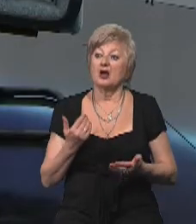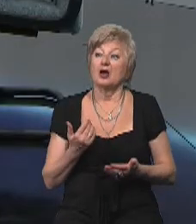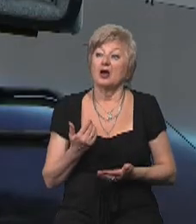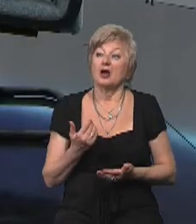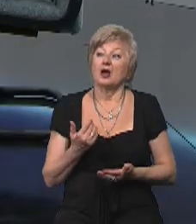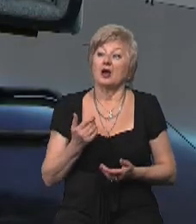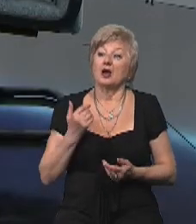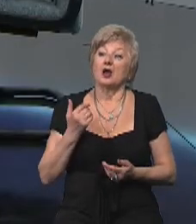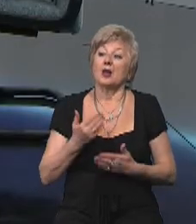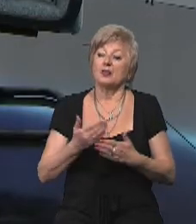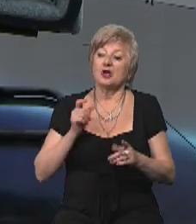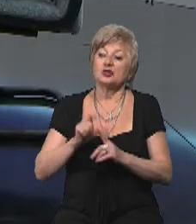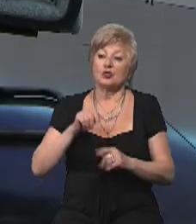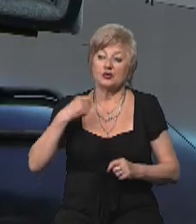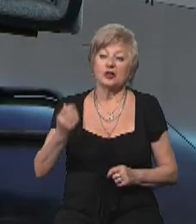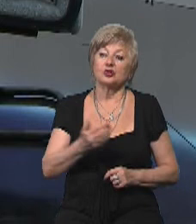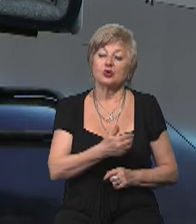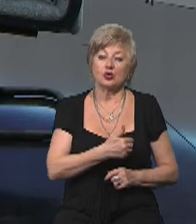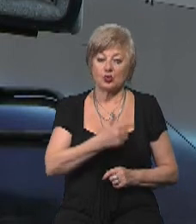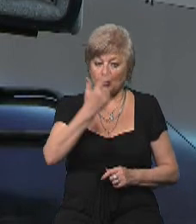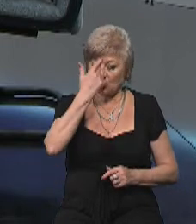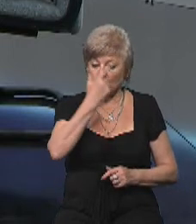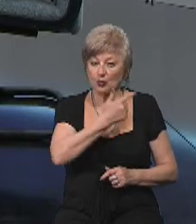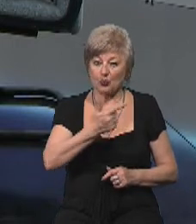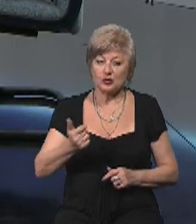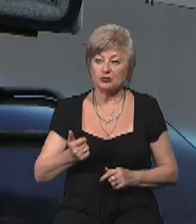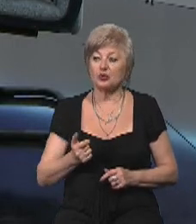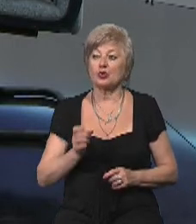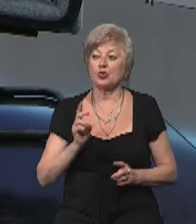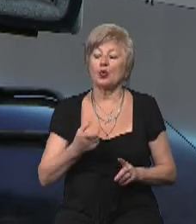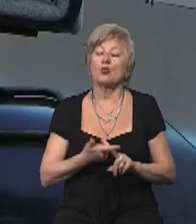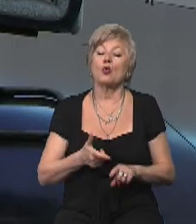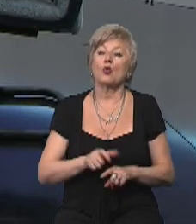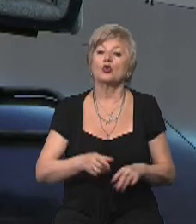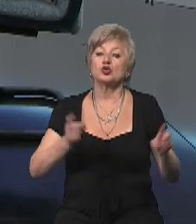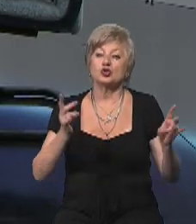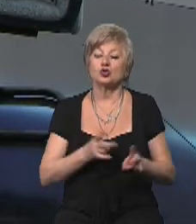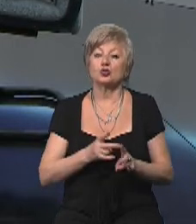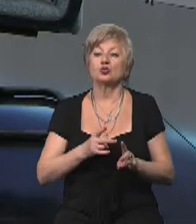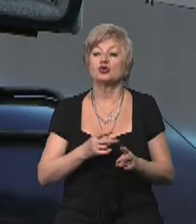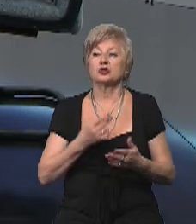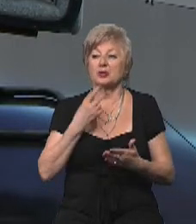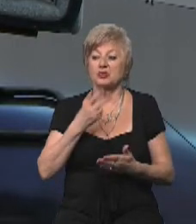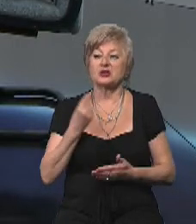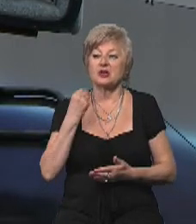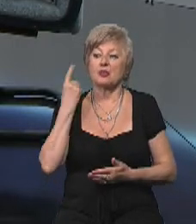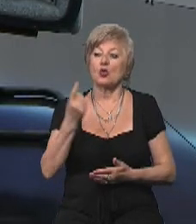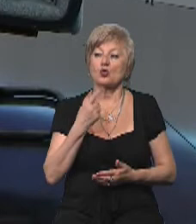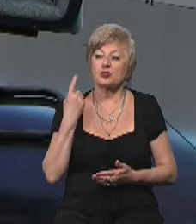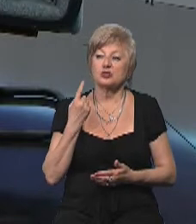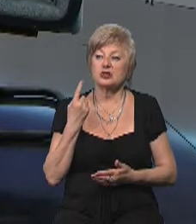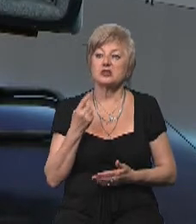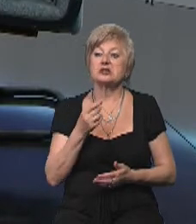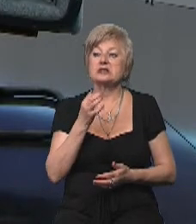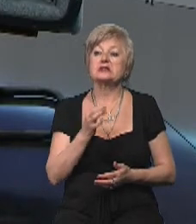надати слово пані Анастасії, хочу повідомити тим, хто кому вкрай це потрібно, координати кризових служб у Запорізькій області.